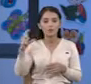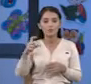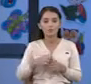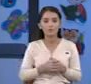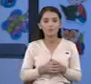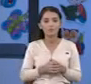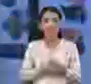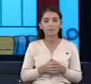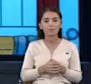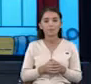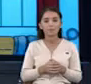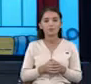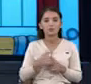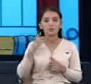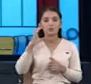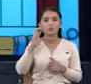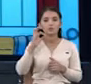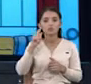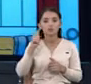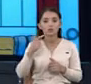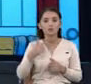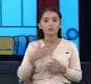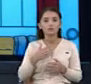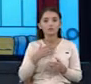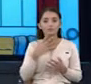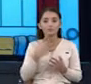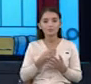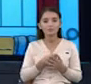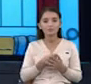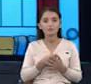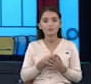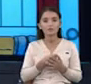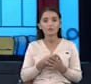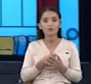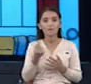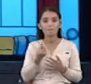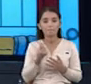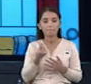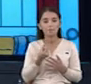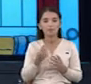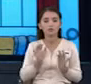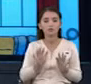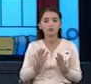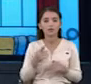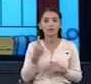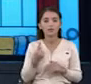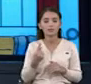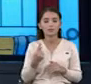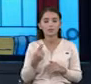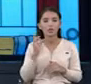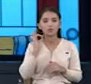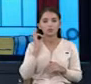Э. О согласных звуках у нас еще совсем мало, только